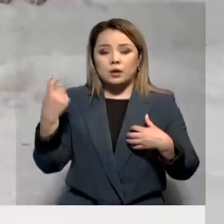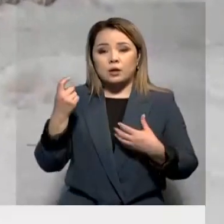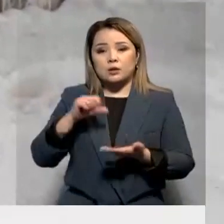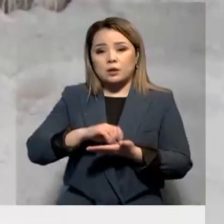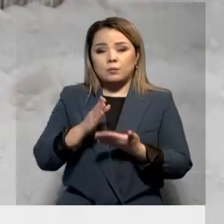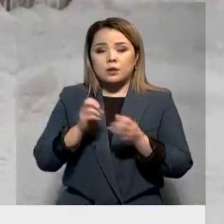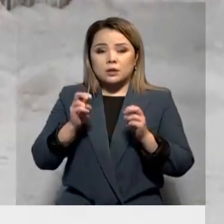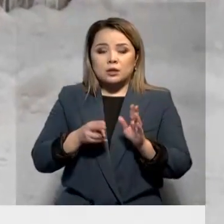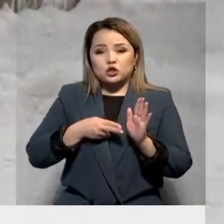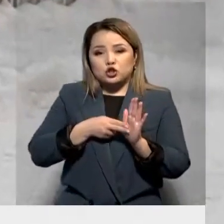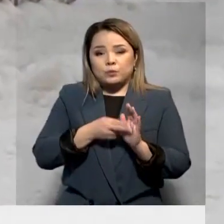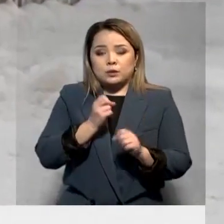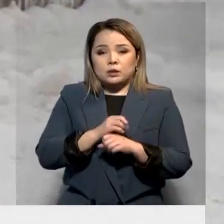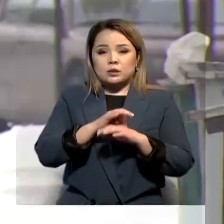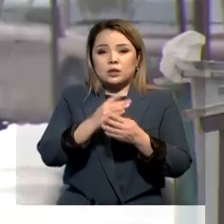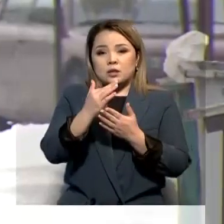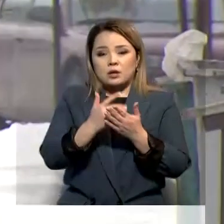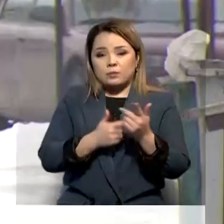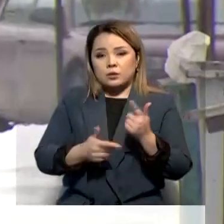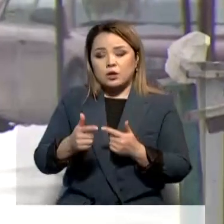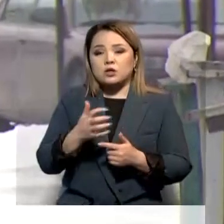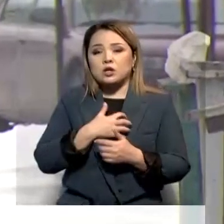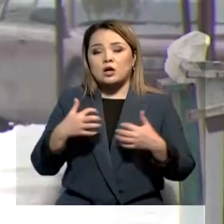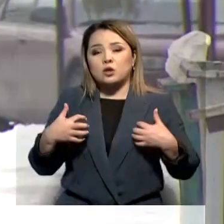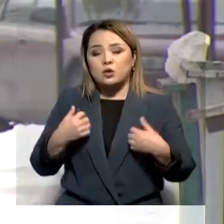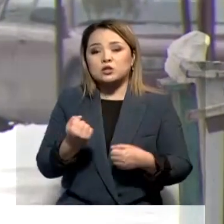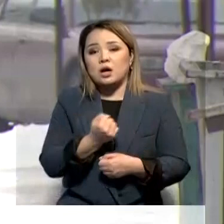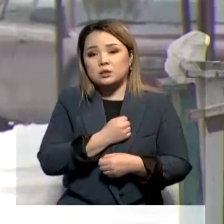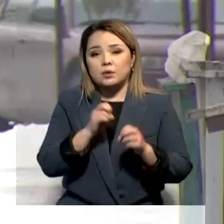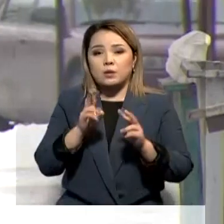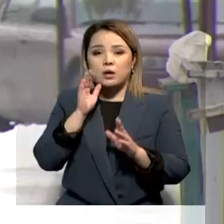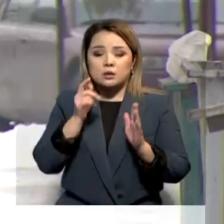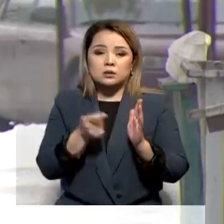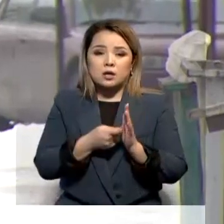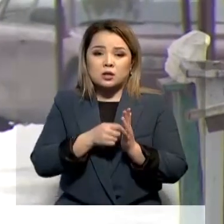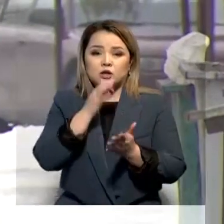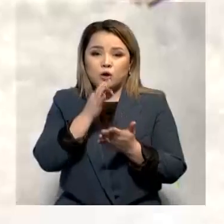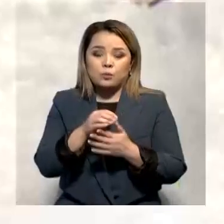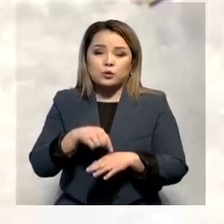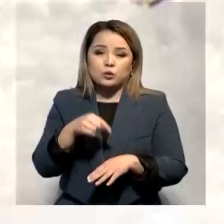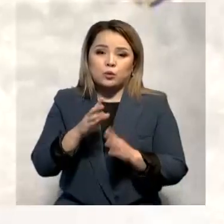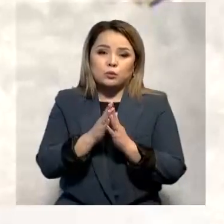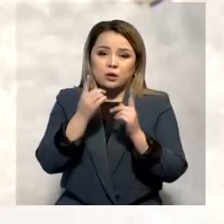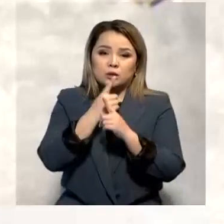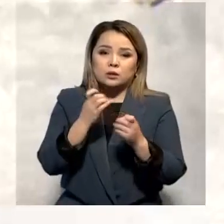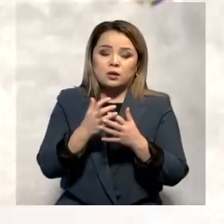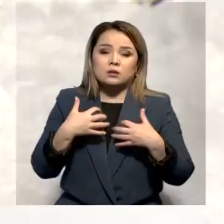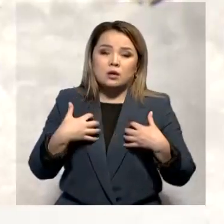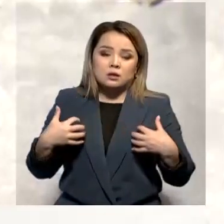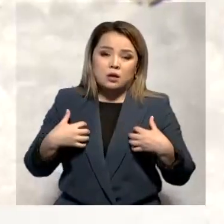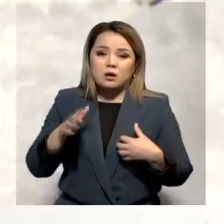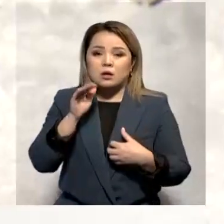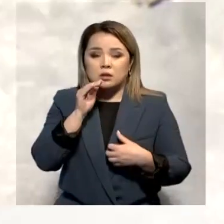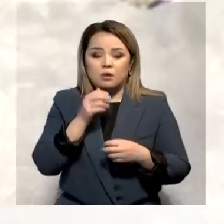арнайы чип салып, тізімін жасауды жоспарлап отыр. Ал жануар жанашырлары ең бастысы үй тұстайтын азаматтар жауапкершілікті сезінсе екен, үй жануарын көшеге